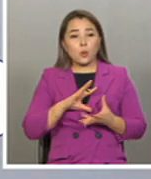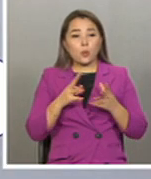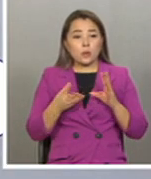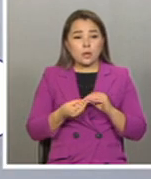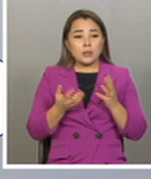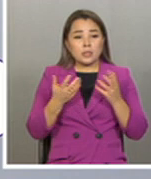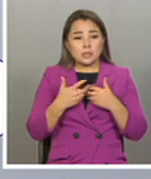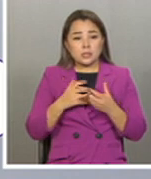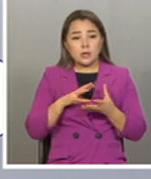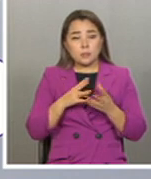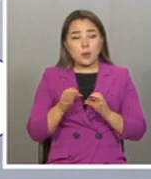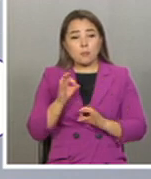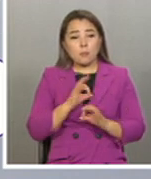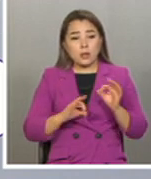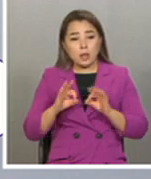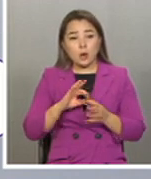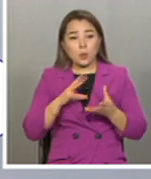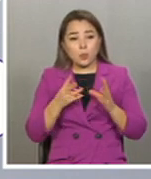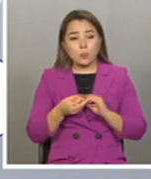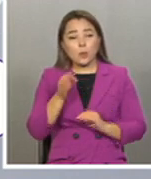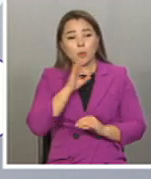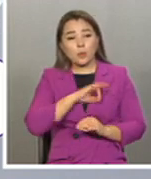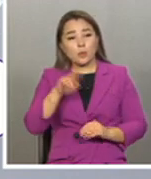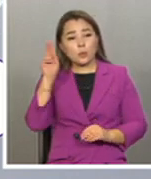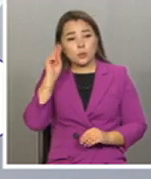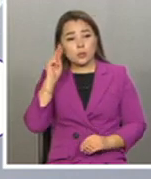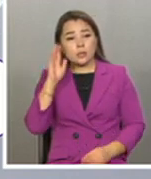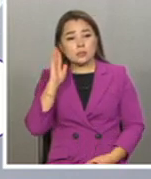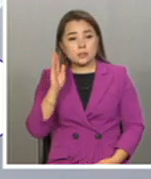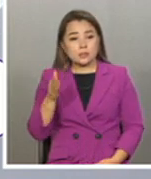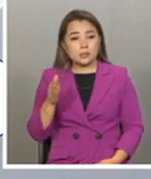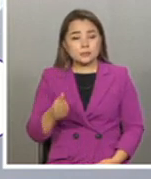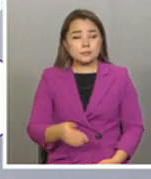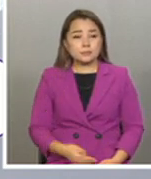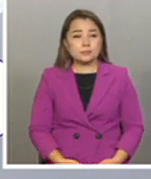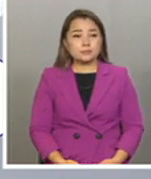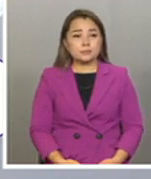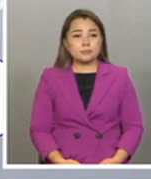есептеуде малярлық көлемді қолдануды үйренесіздер.